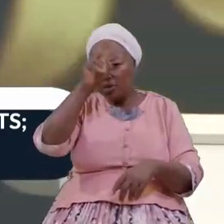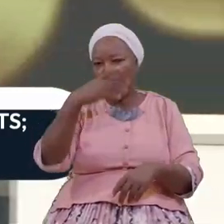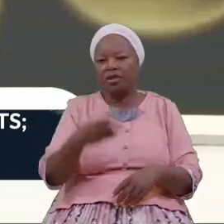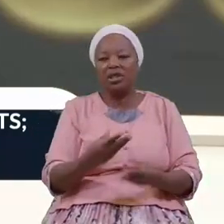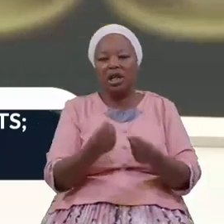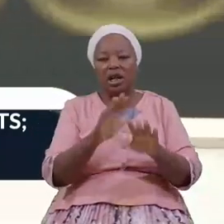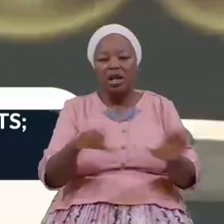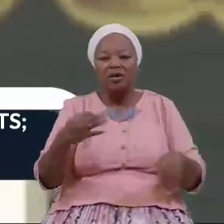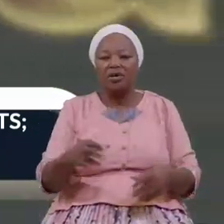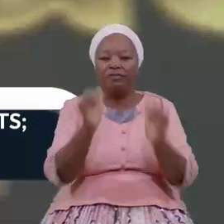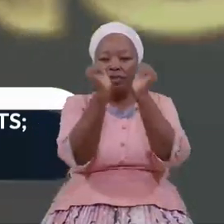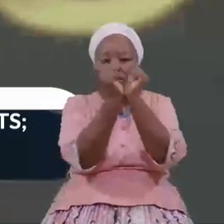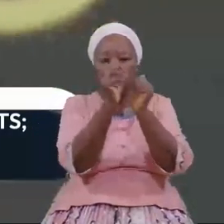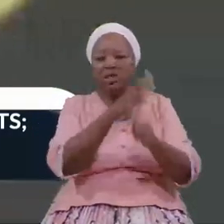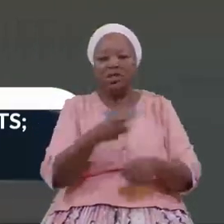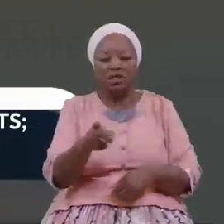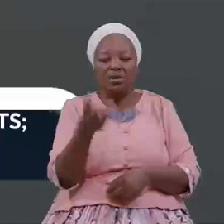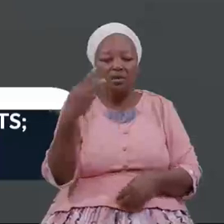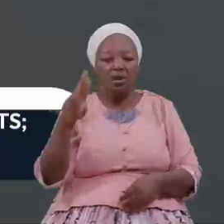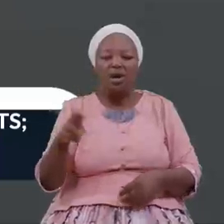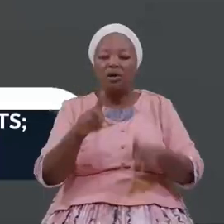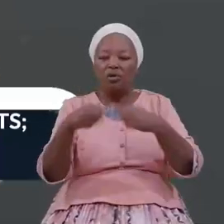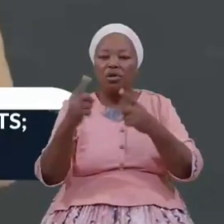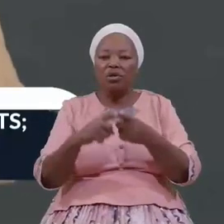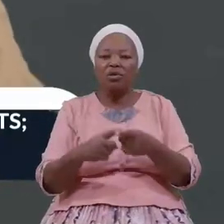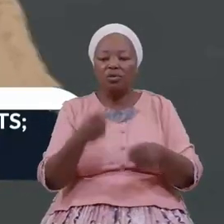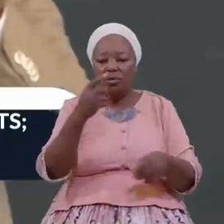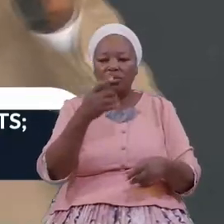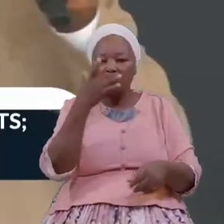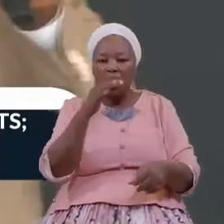quittaient Israël vers la terre promise,